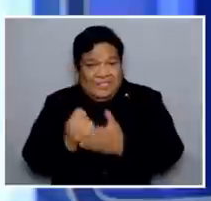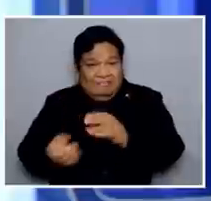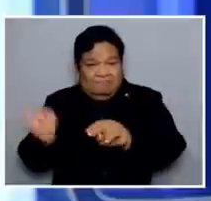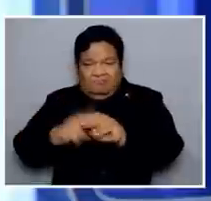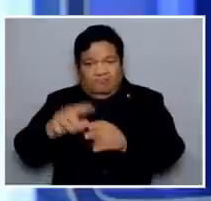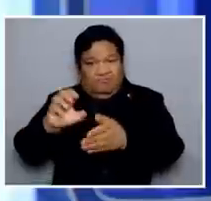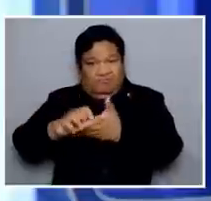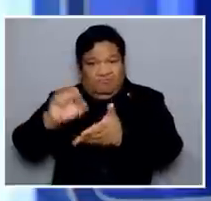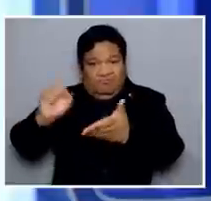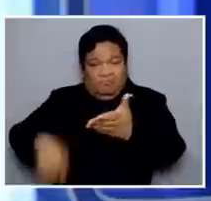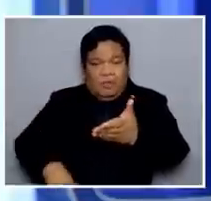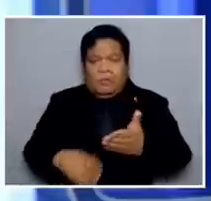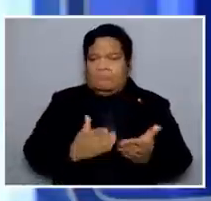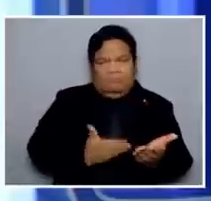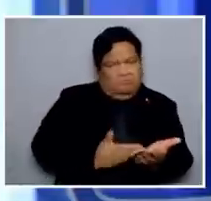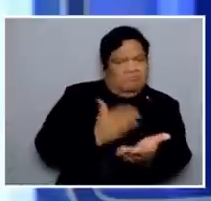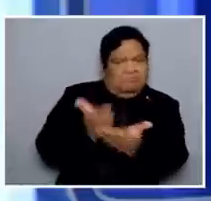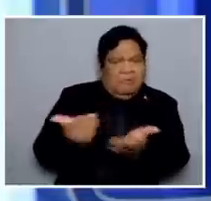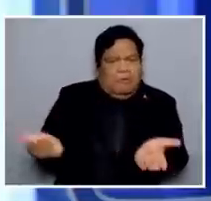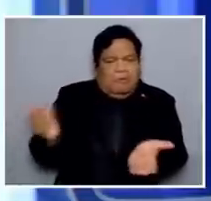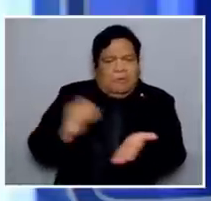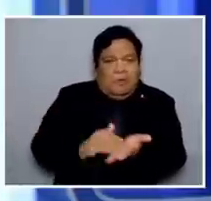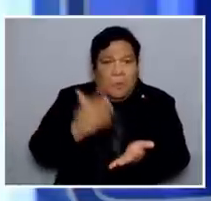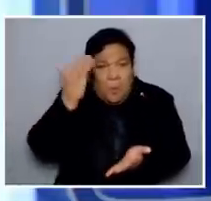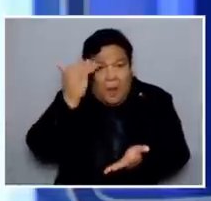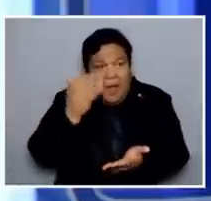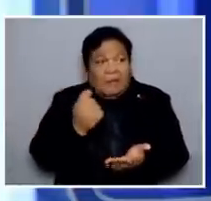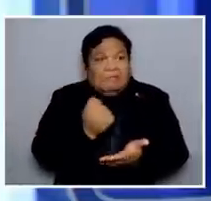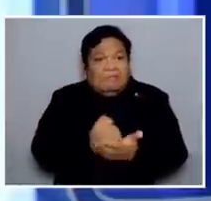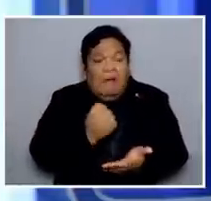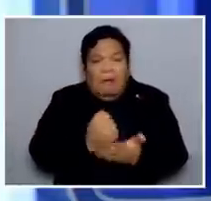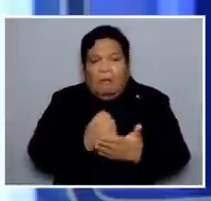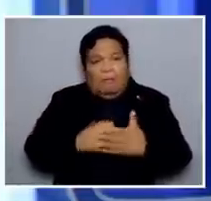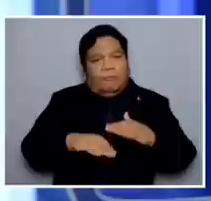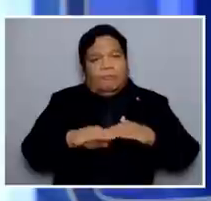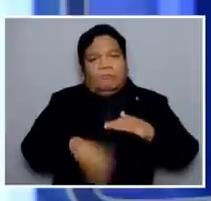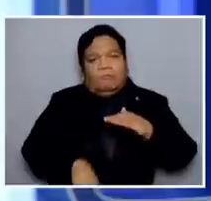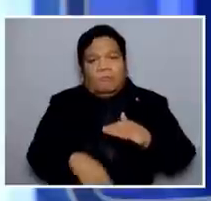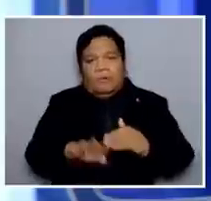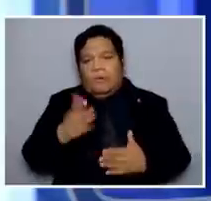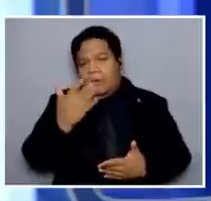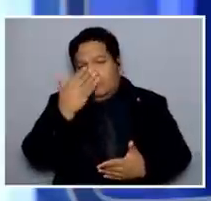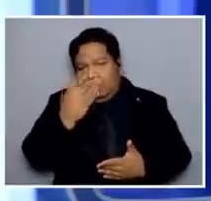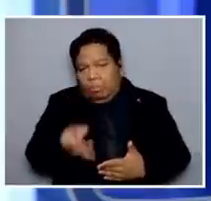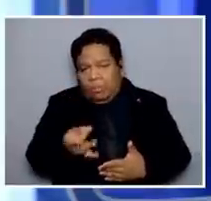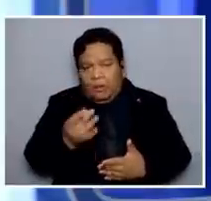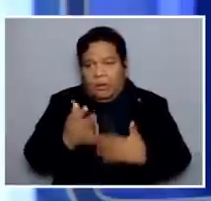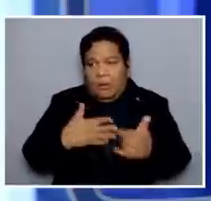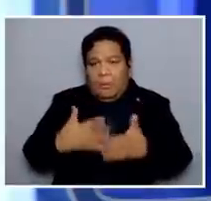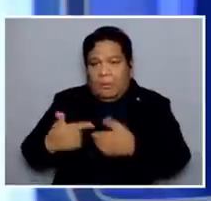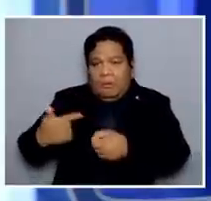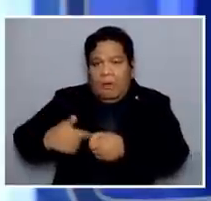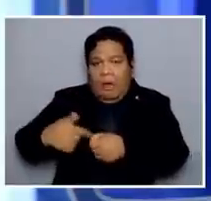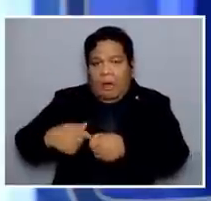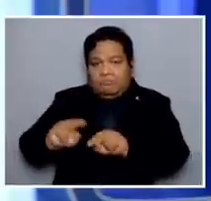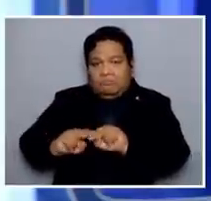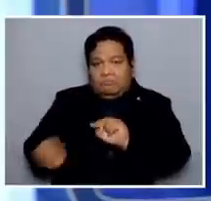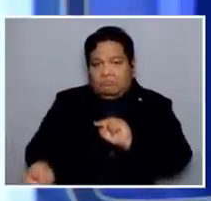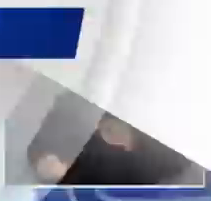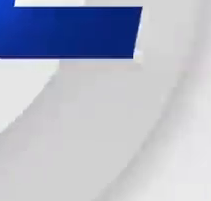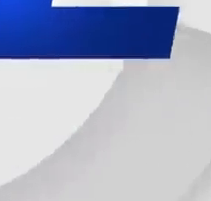poverty level pa rin ang sahod ng mga manggagawa kahit nag-rollback sa presyo ng langis. Nagpapatrol, Zen